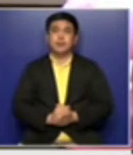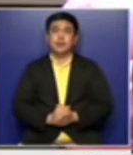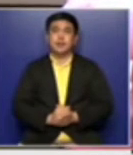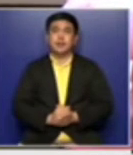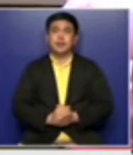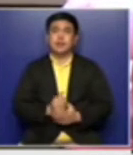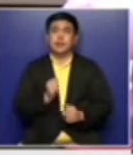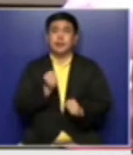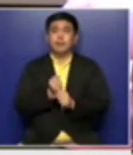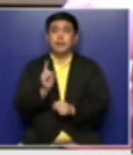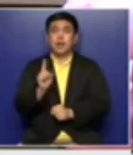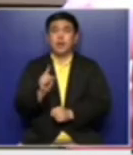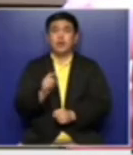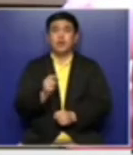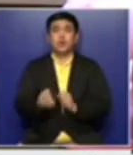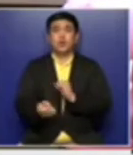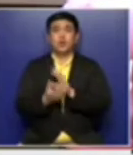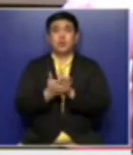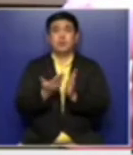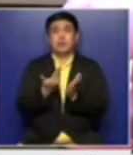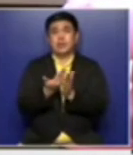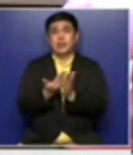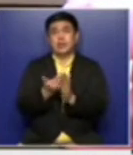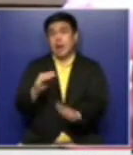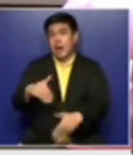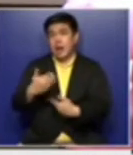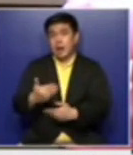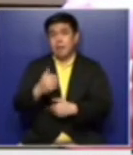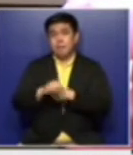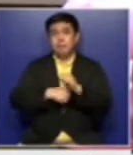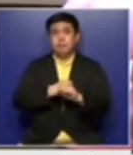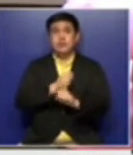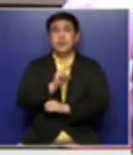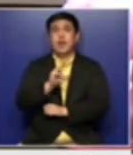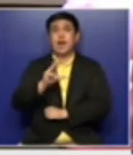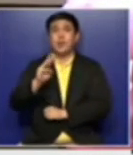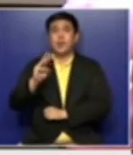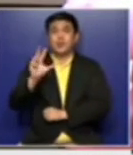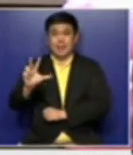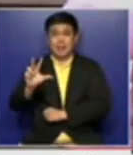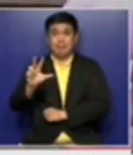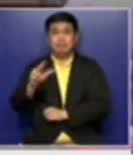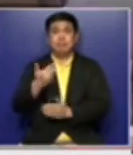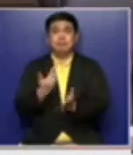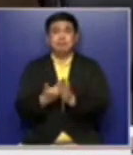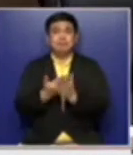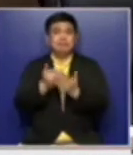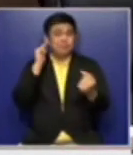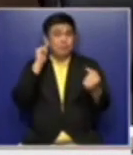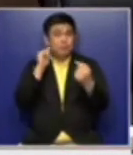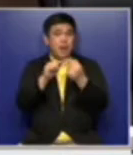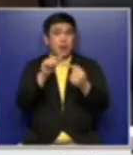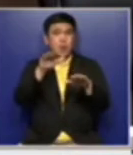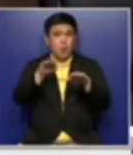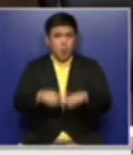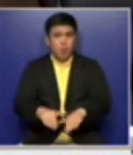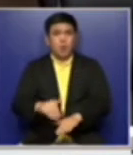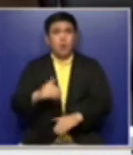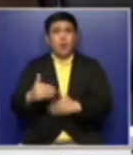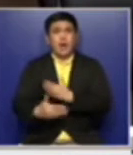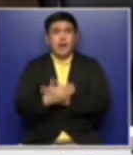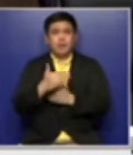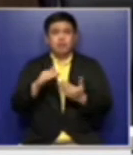และทำให้การจัดเก็บรายได้2ในปี2563ที่คาดว่าจะเก็บได้ตามเป้าลดน้อยลงไ